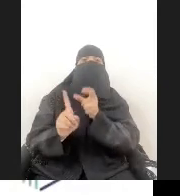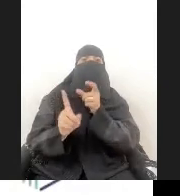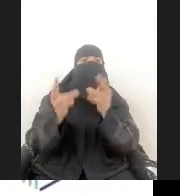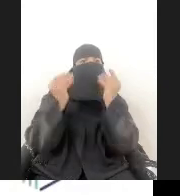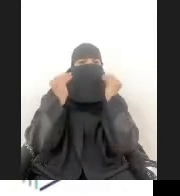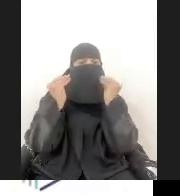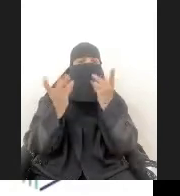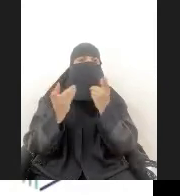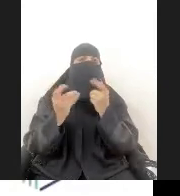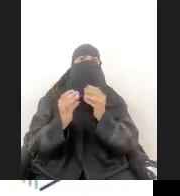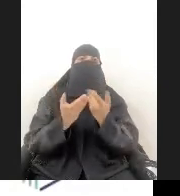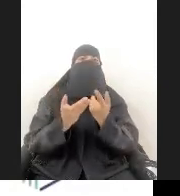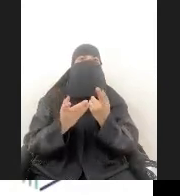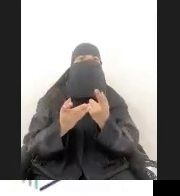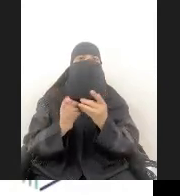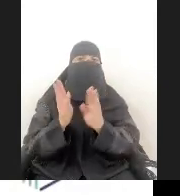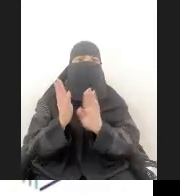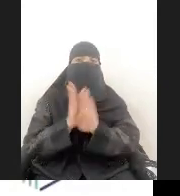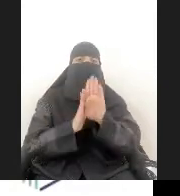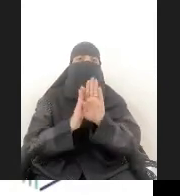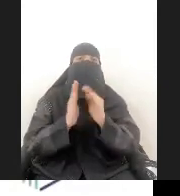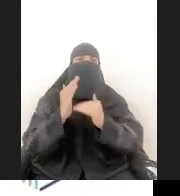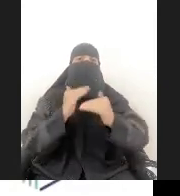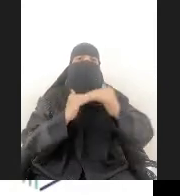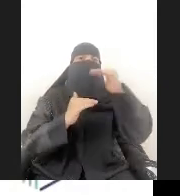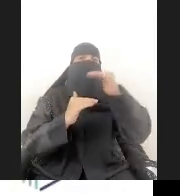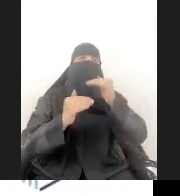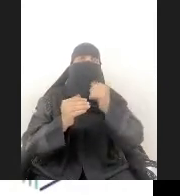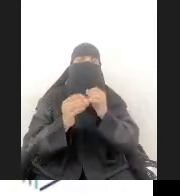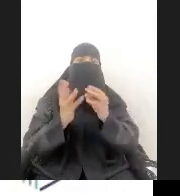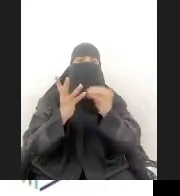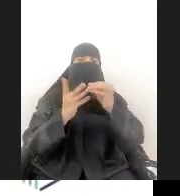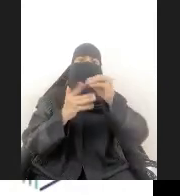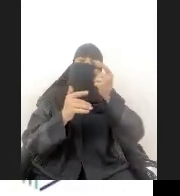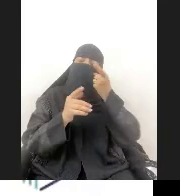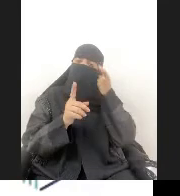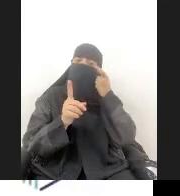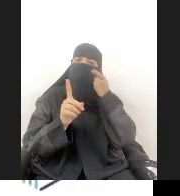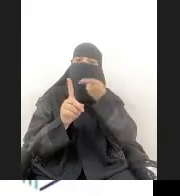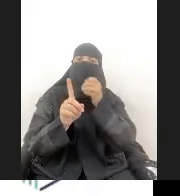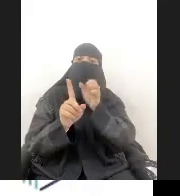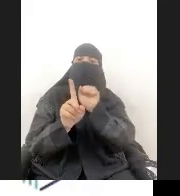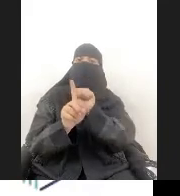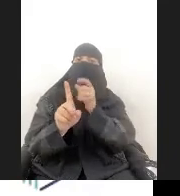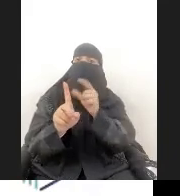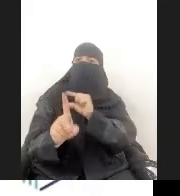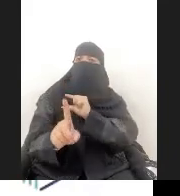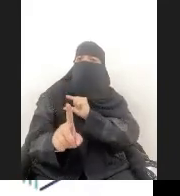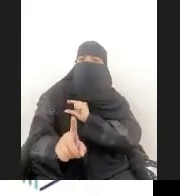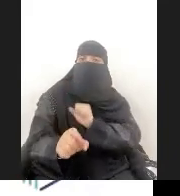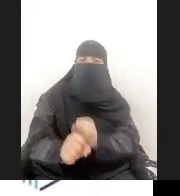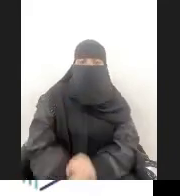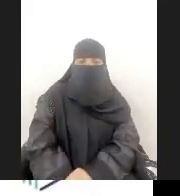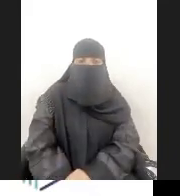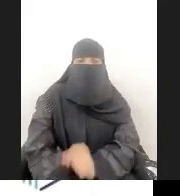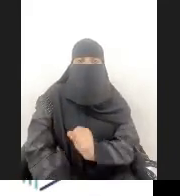على تحسين مستوى الفهم للطلاب. فنبدأ بهذه المراحل، المرحلة الأولى لتحديد الأهداف